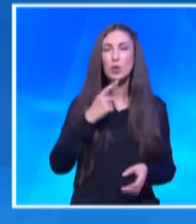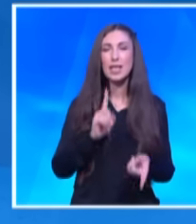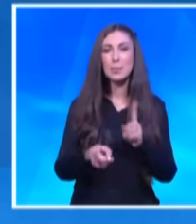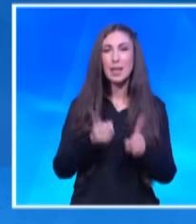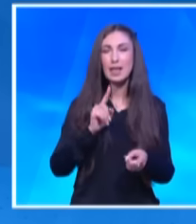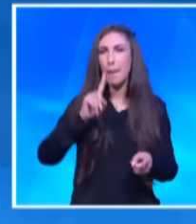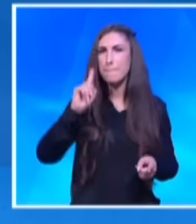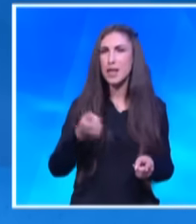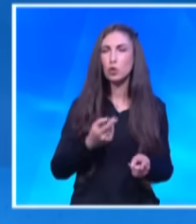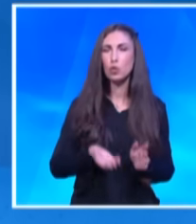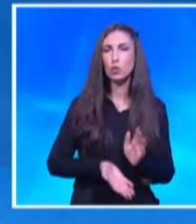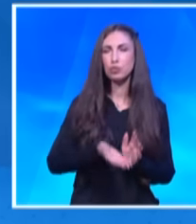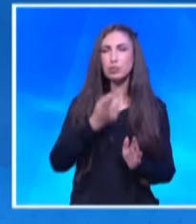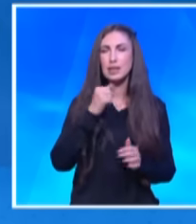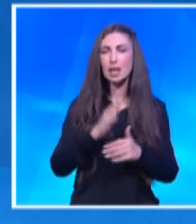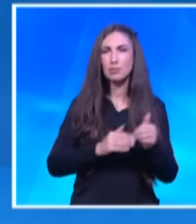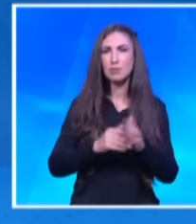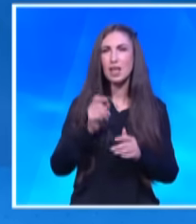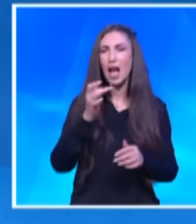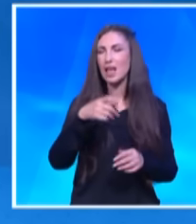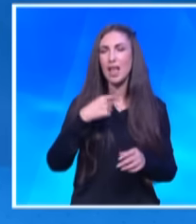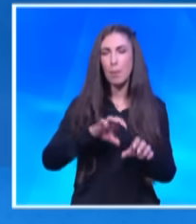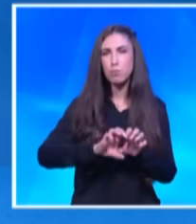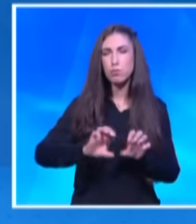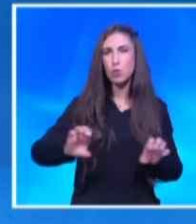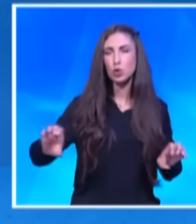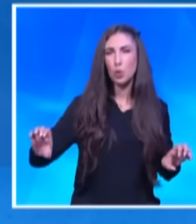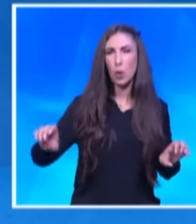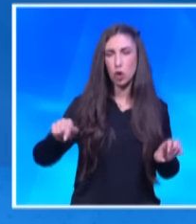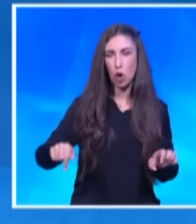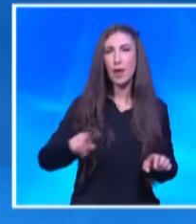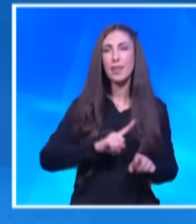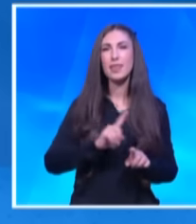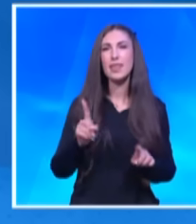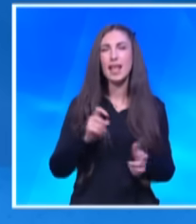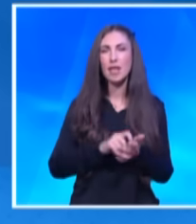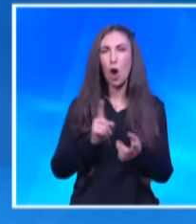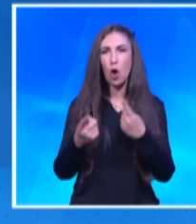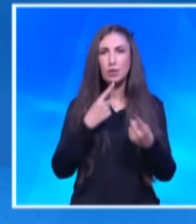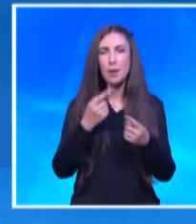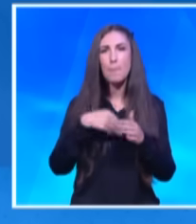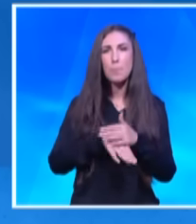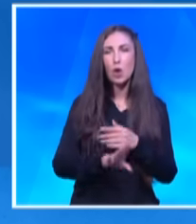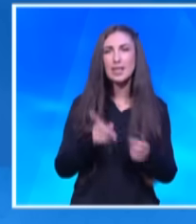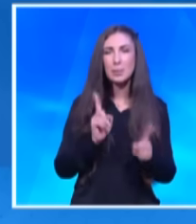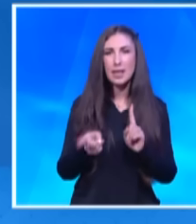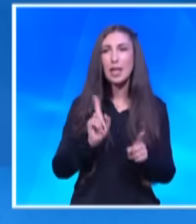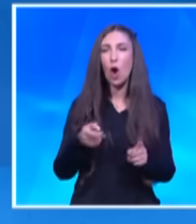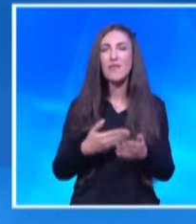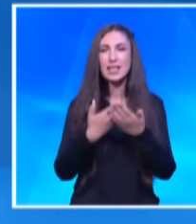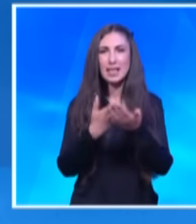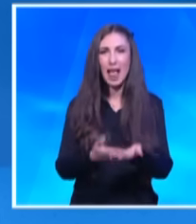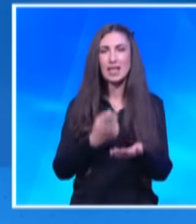и ускореното изграждане на газопровода Турски поток през България, нерегламентирано договаряне между подизпълнители и възложители